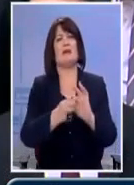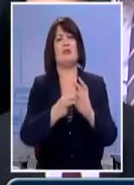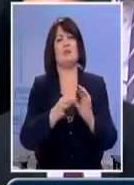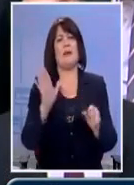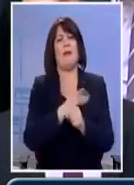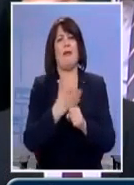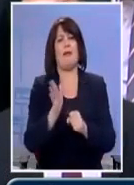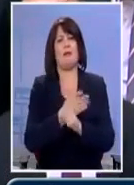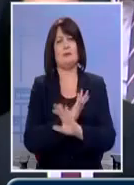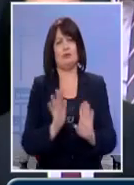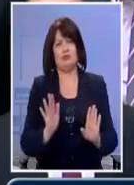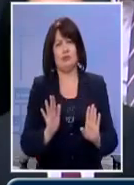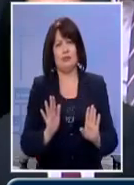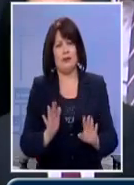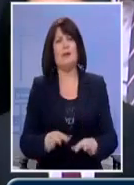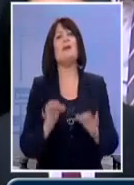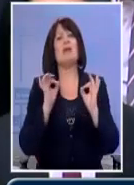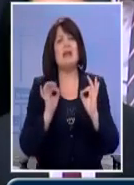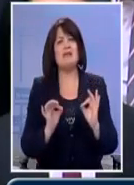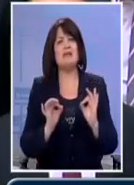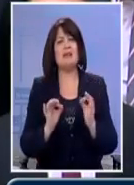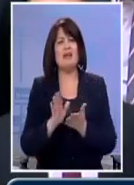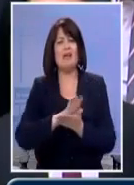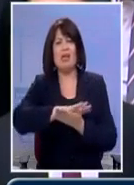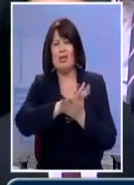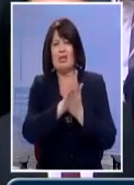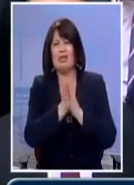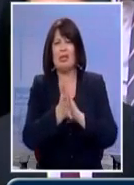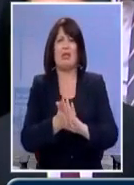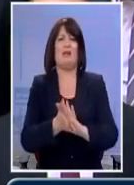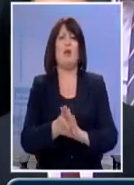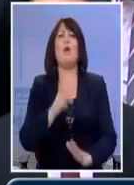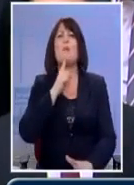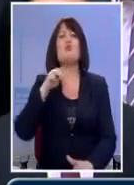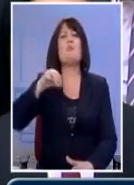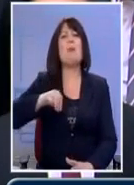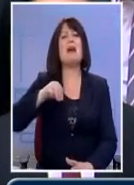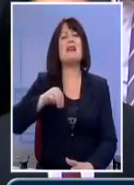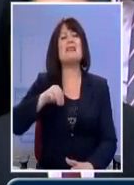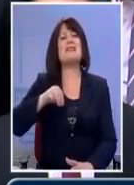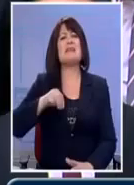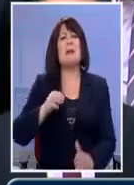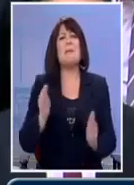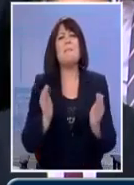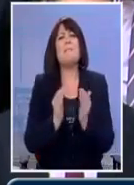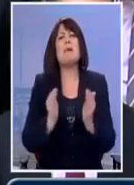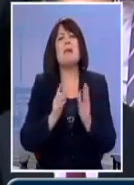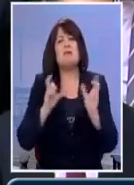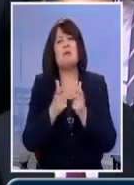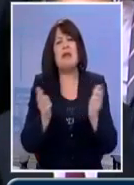καταστροφή και μάλιστα με τρόπο ισοπεδωτικό, μαρξιστικό, της μεσαίας τάξεως της